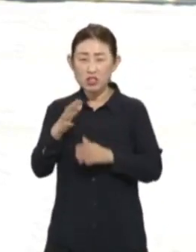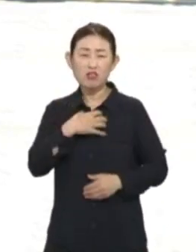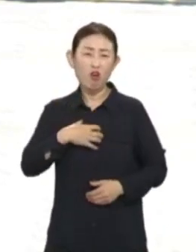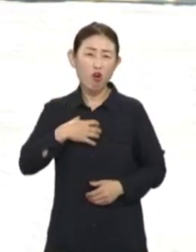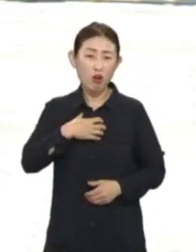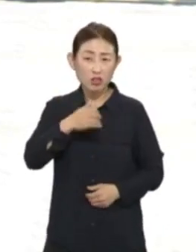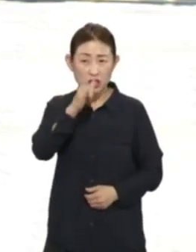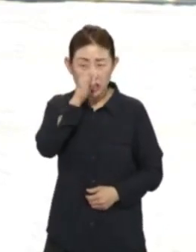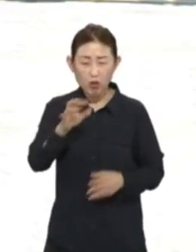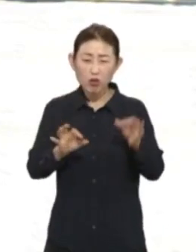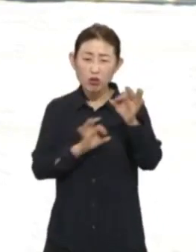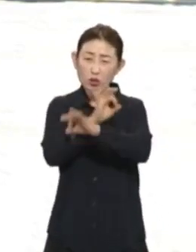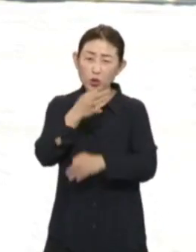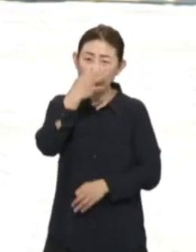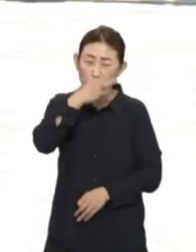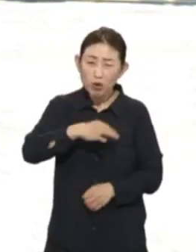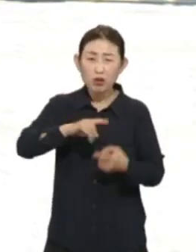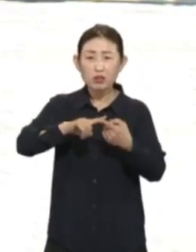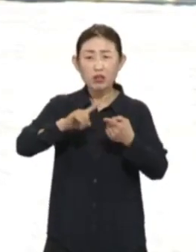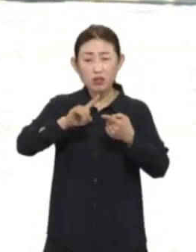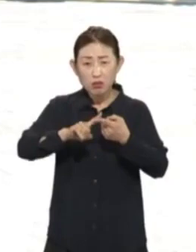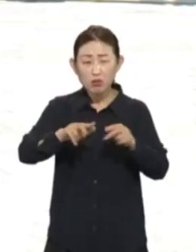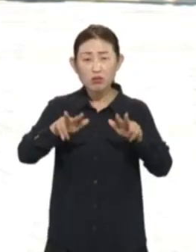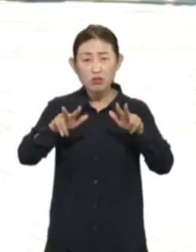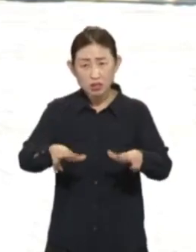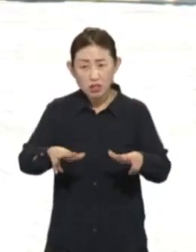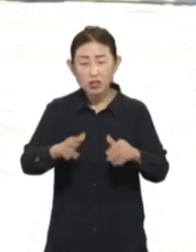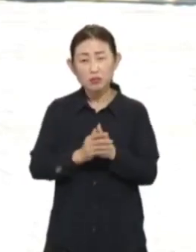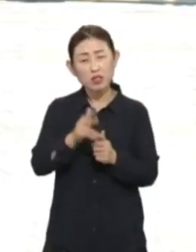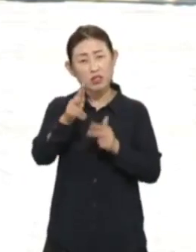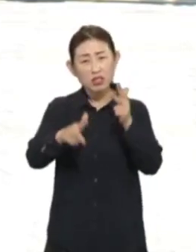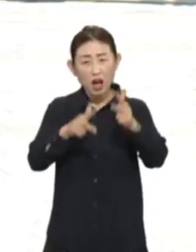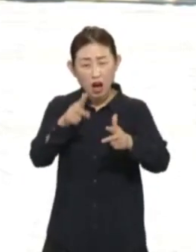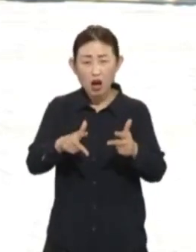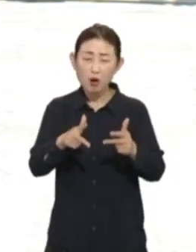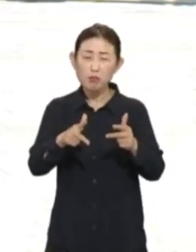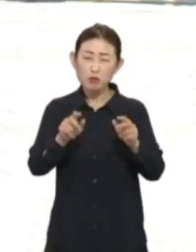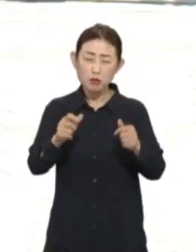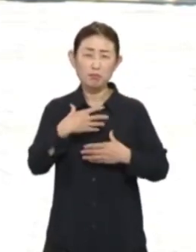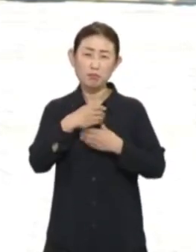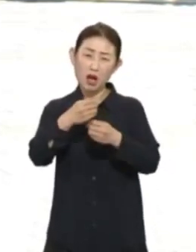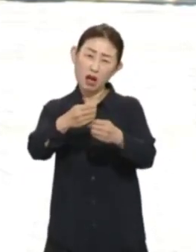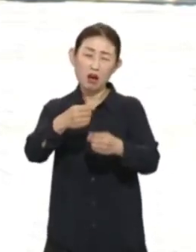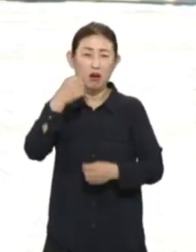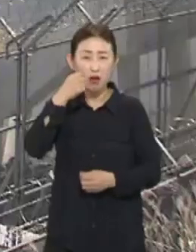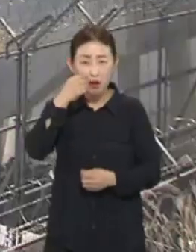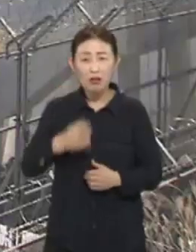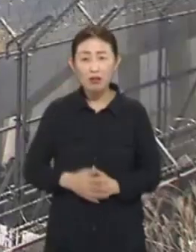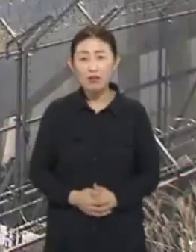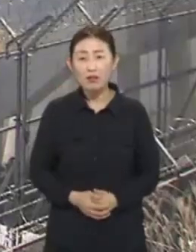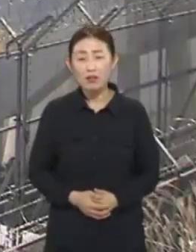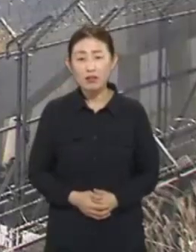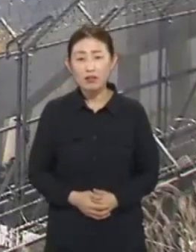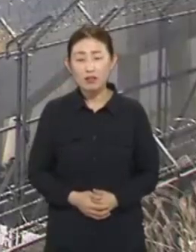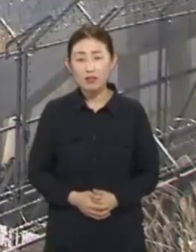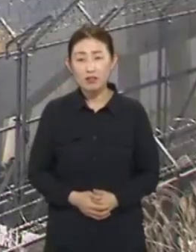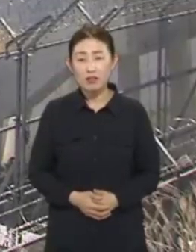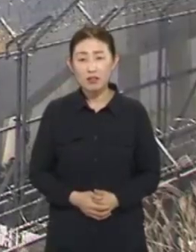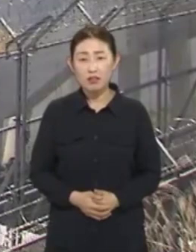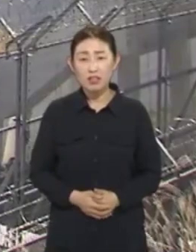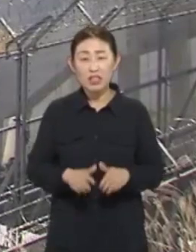성격상 경제성 면에서 절대 가로림만 국가정원 조성사업이 유리하지 않다는 분석 때문입니다. 충남